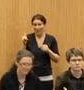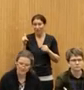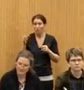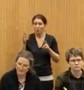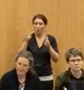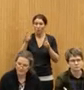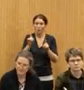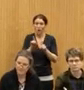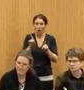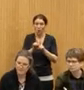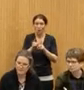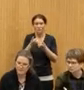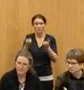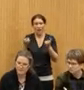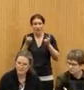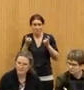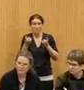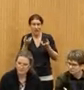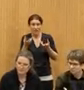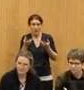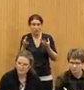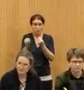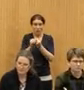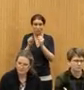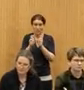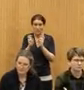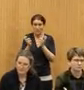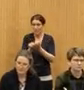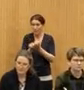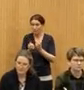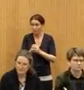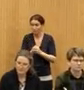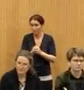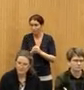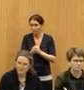ich hoffe auch, dass sie freiwillig in unserem Seminar sitzen.